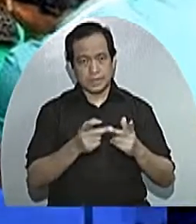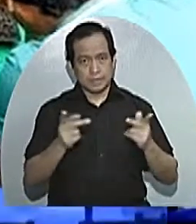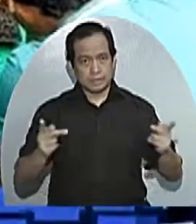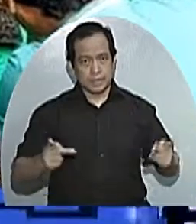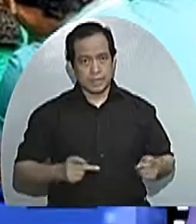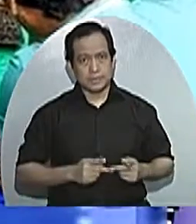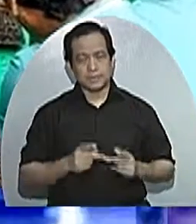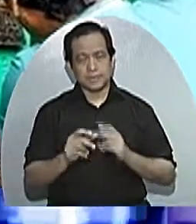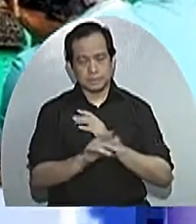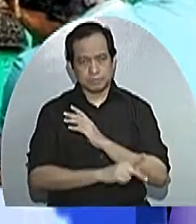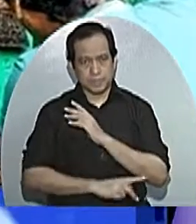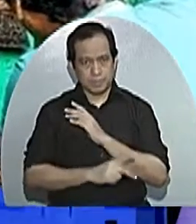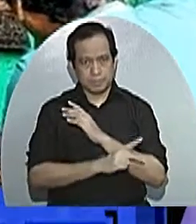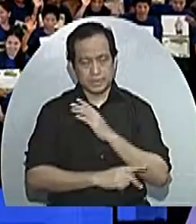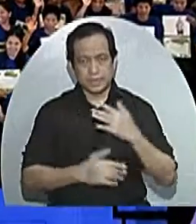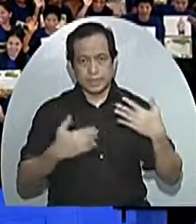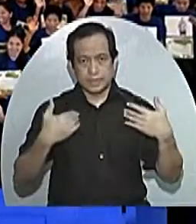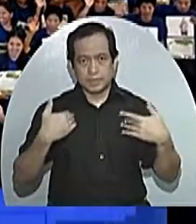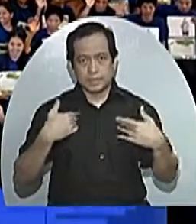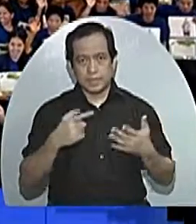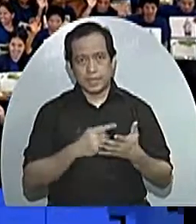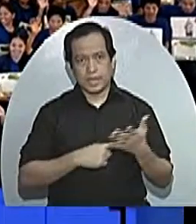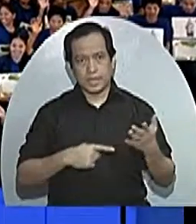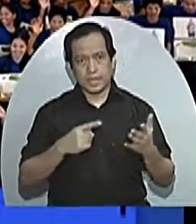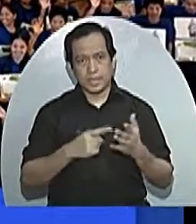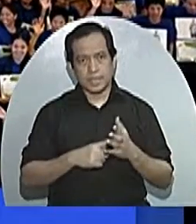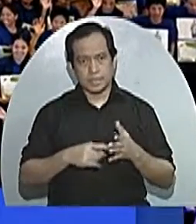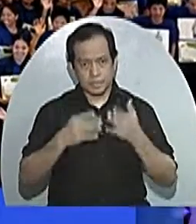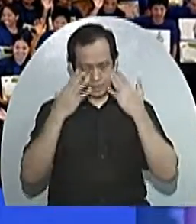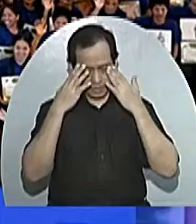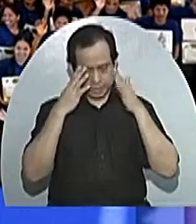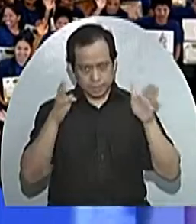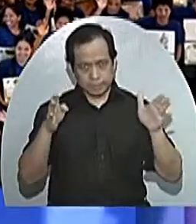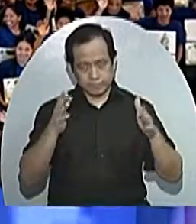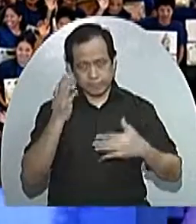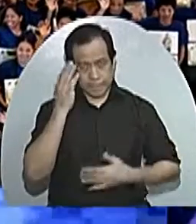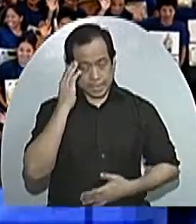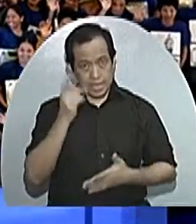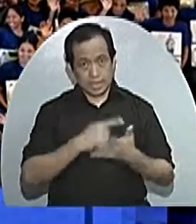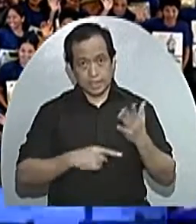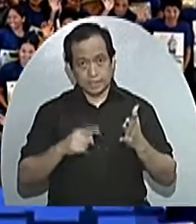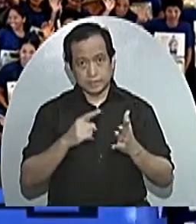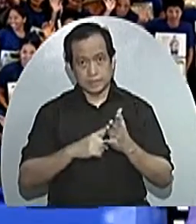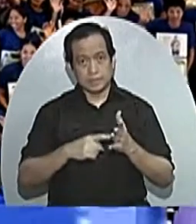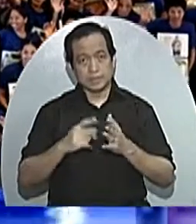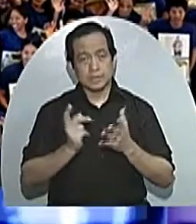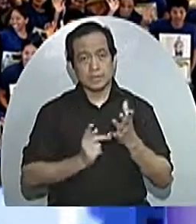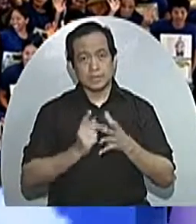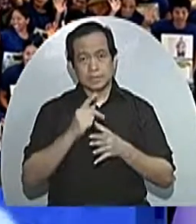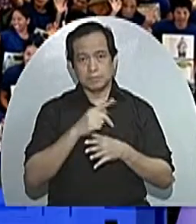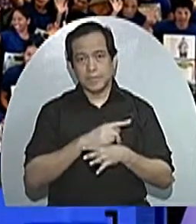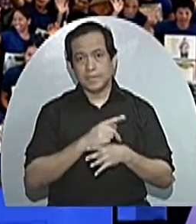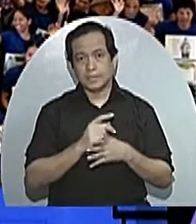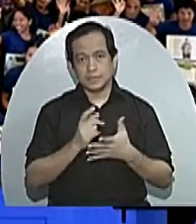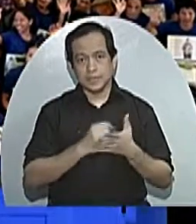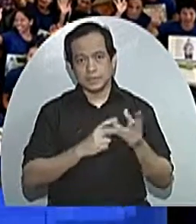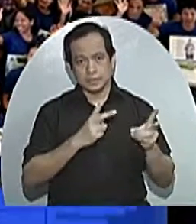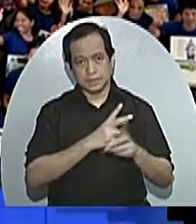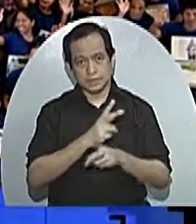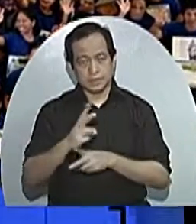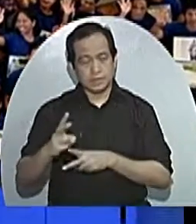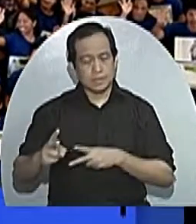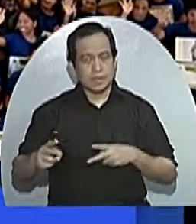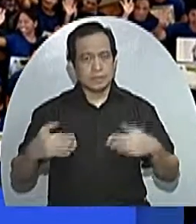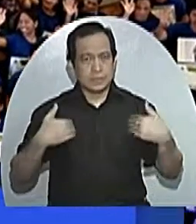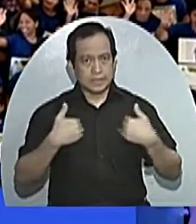iba't ibang lugar at probinsya na magkaroon na mas malawak na kaalaman tungkol sa pagtatanim at